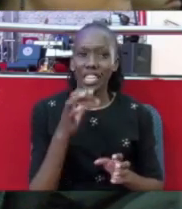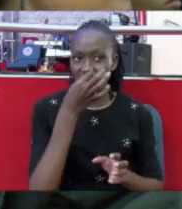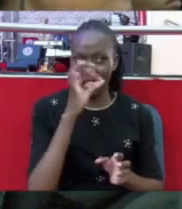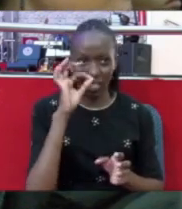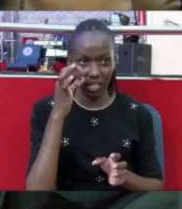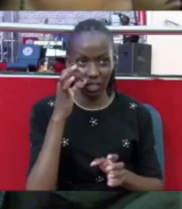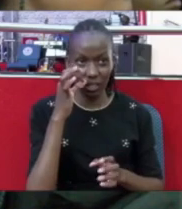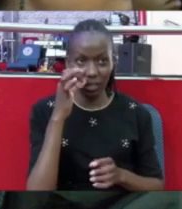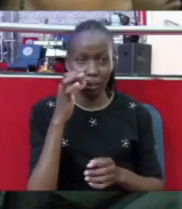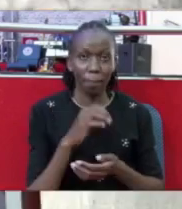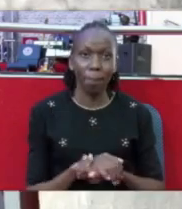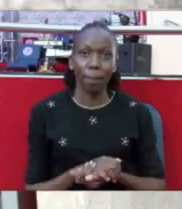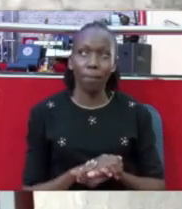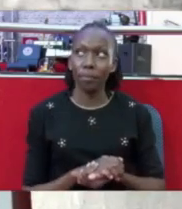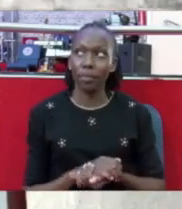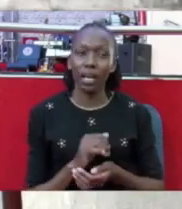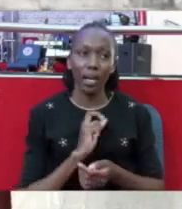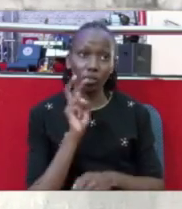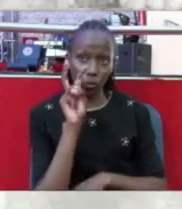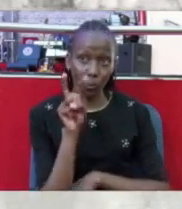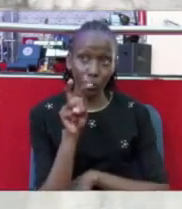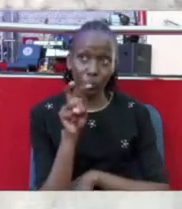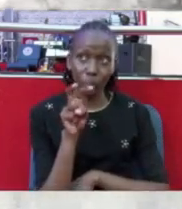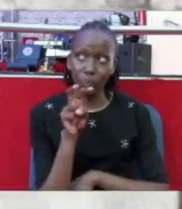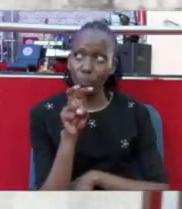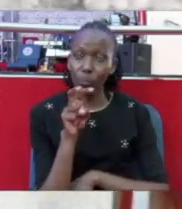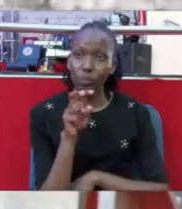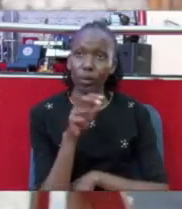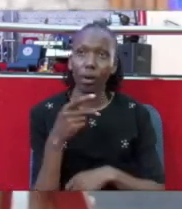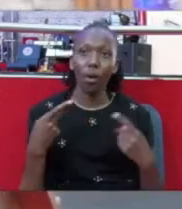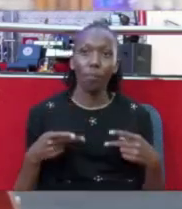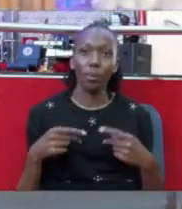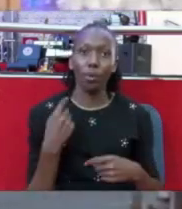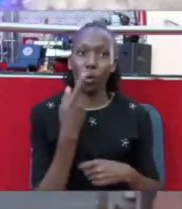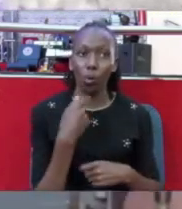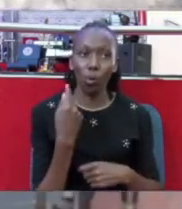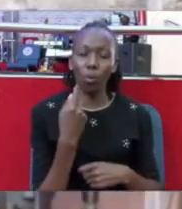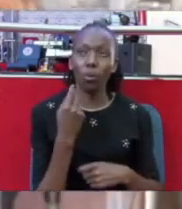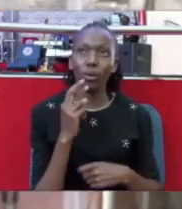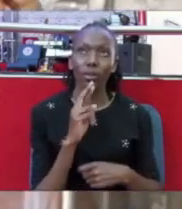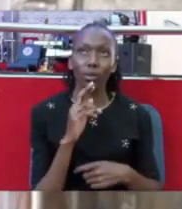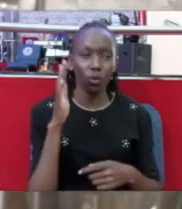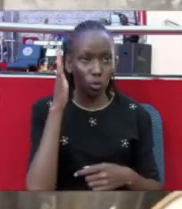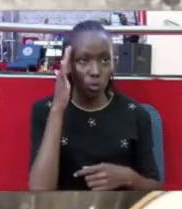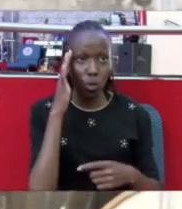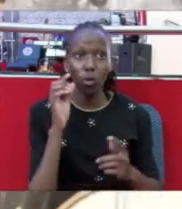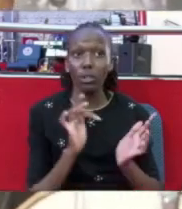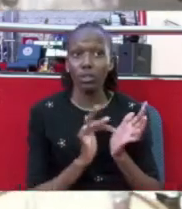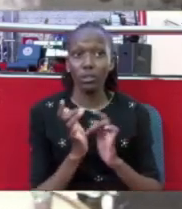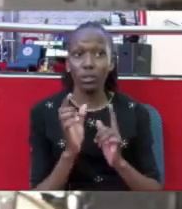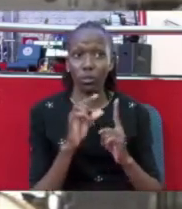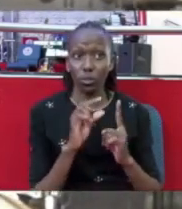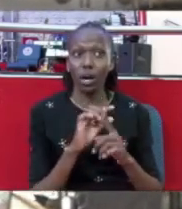very religious people. Niliweza kuenda kwa vijiji nikakutana na watu waliokuwa wanajua injili. And I found people that